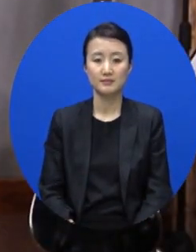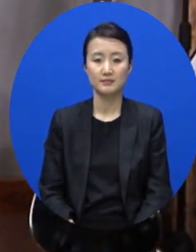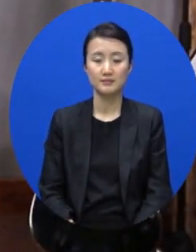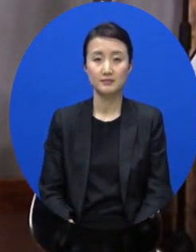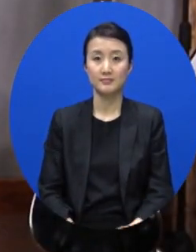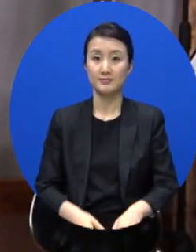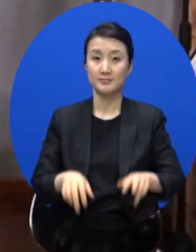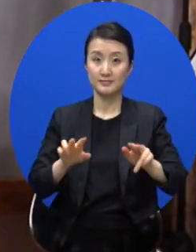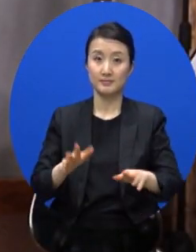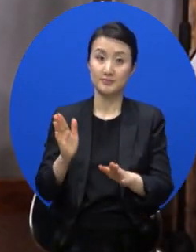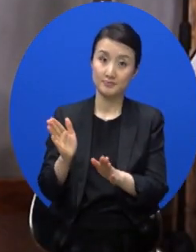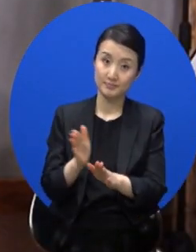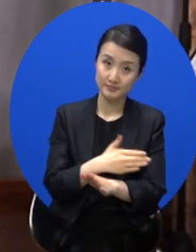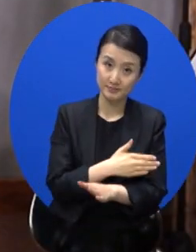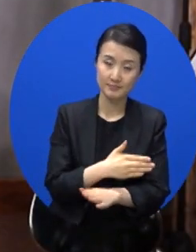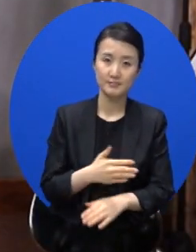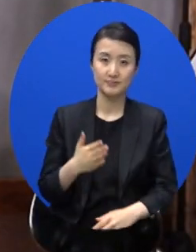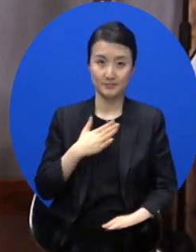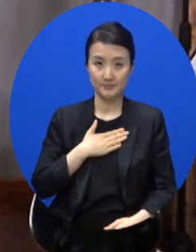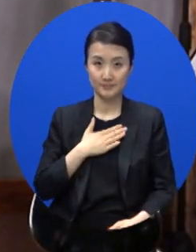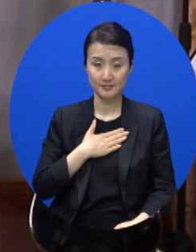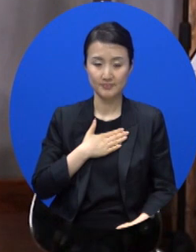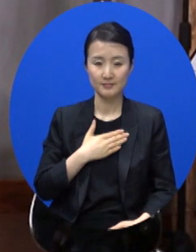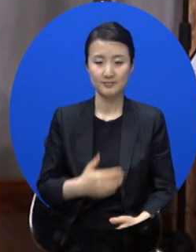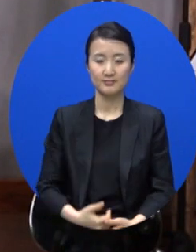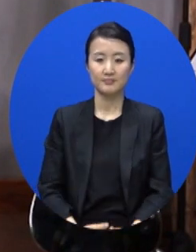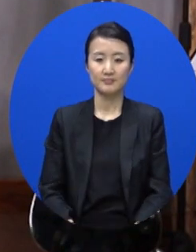그럼 지금부터는 이제 제가